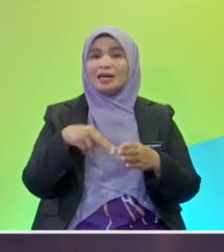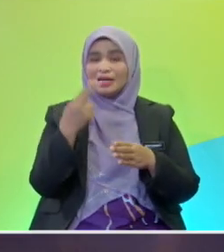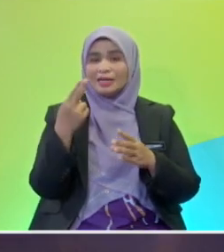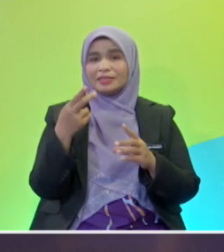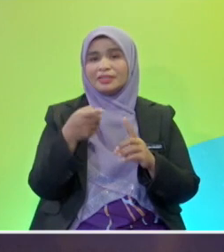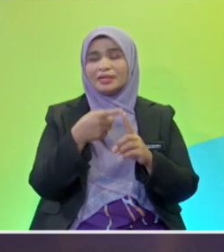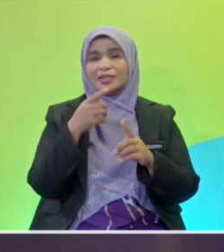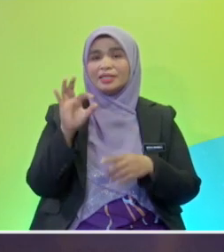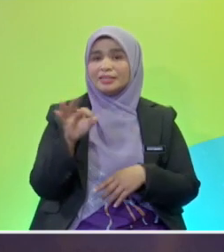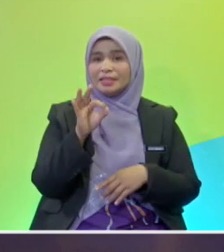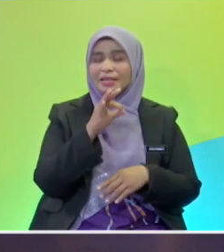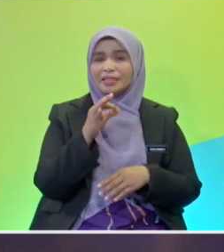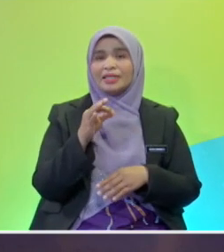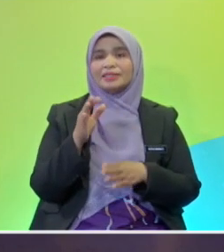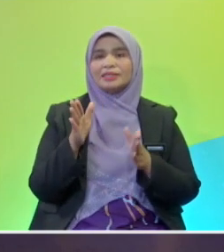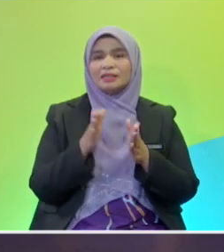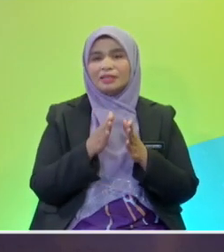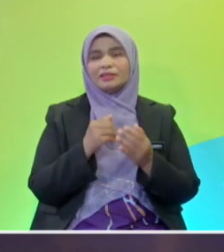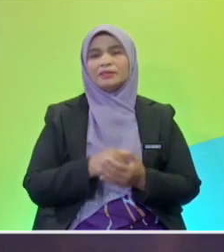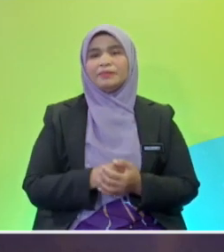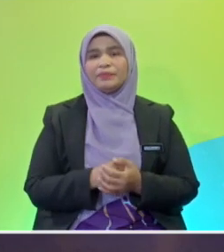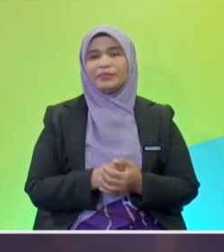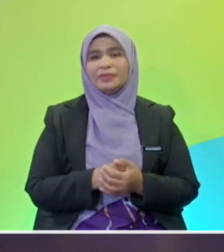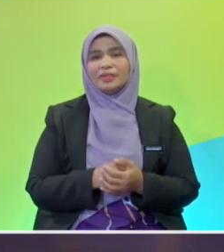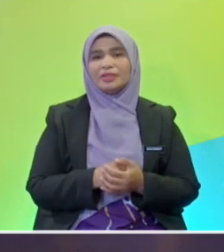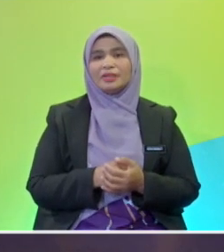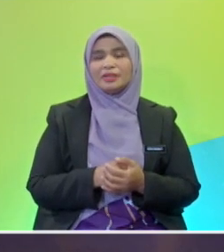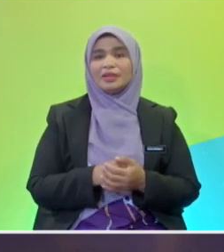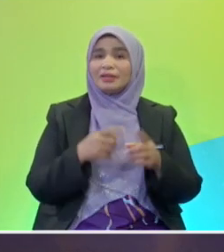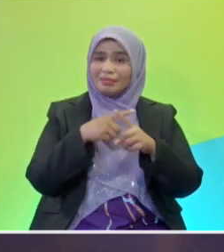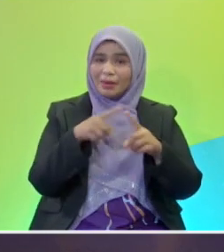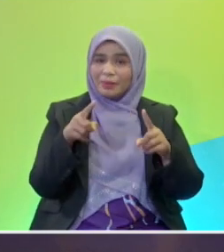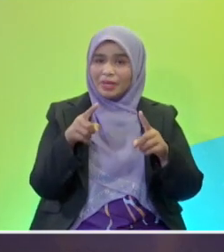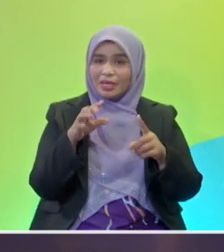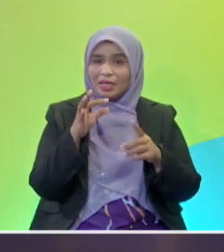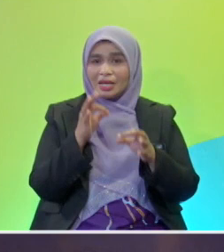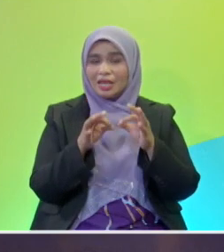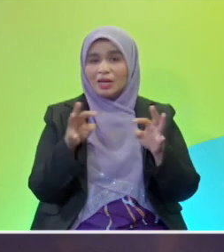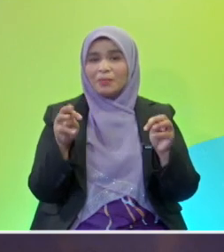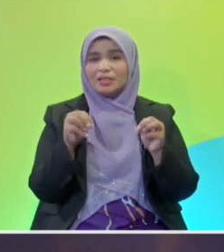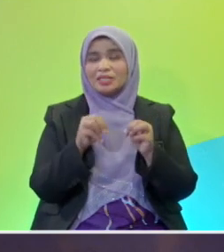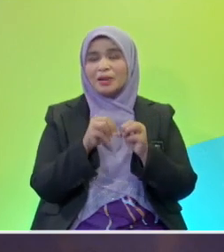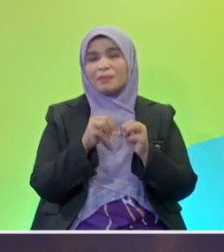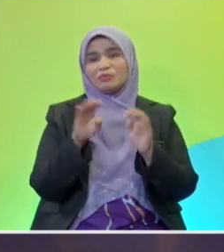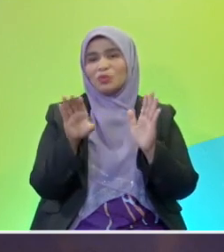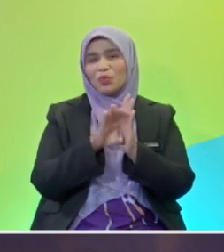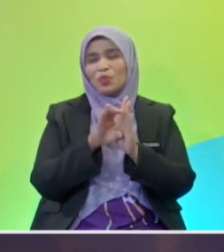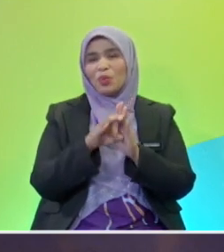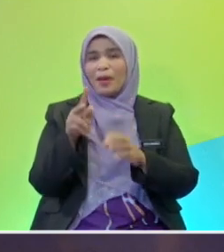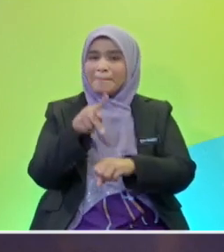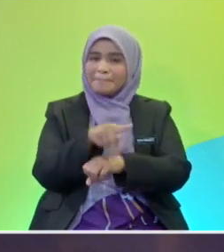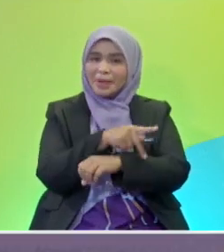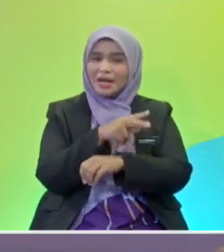kecil-kecil ah okey ah itu ialah artikel jahitan tapi kalau macam contoh pakaian bukan okey yang